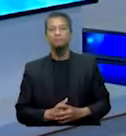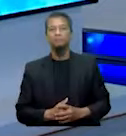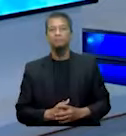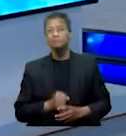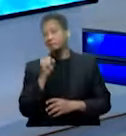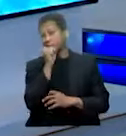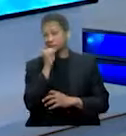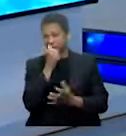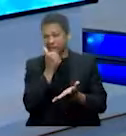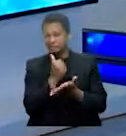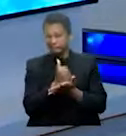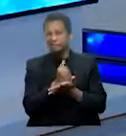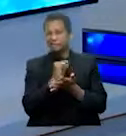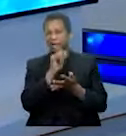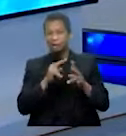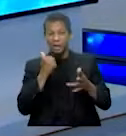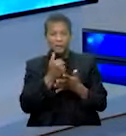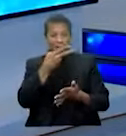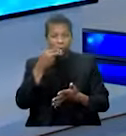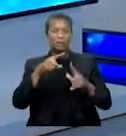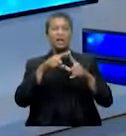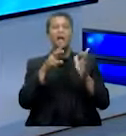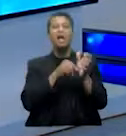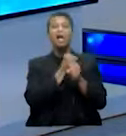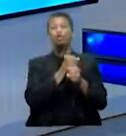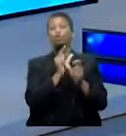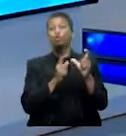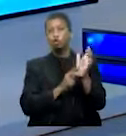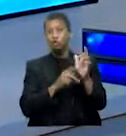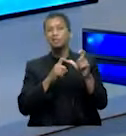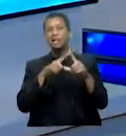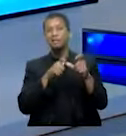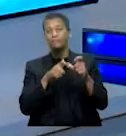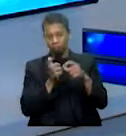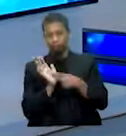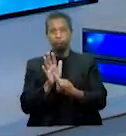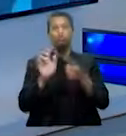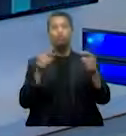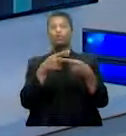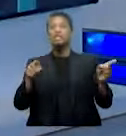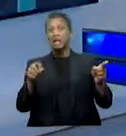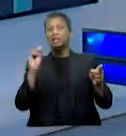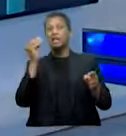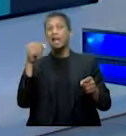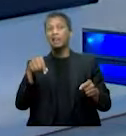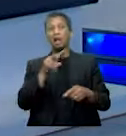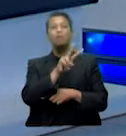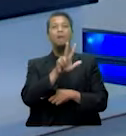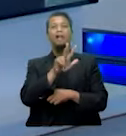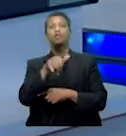pemirsa penyanyi Internasional asal Indonesia Anggun cesasmi akan menggelar konser di Jakarta 28 Juli